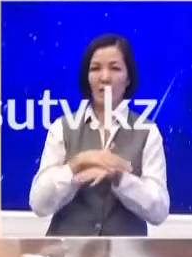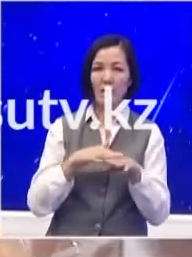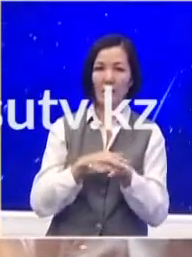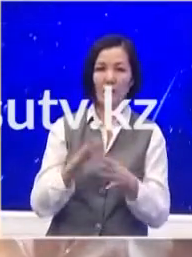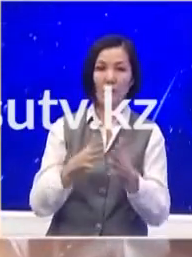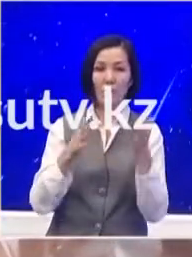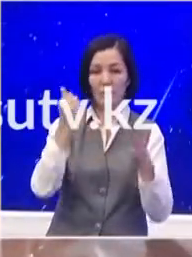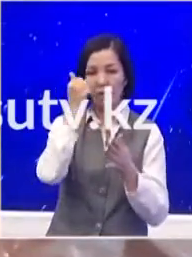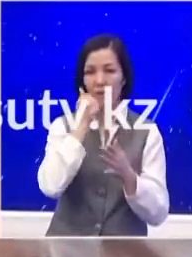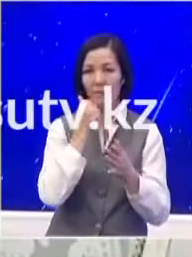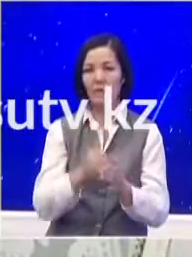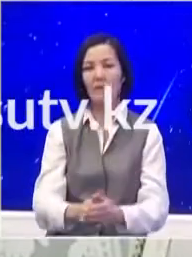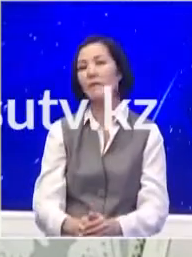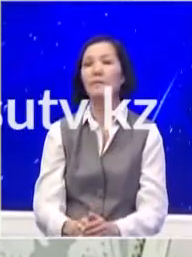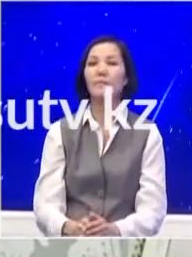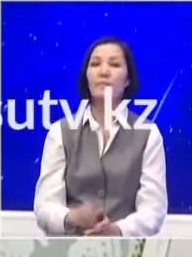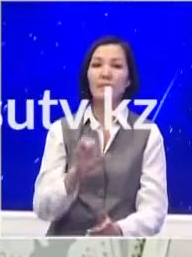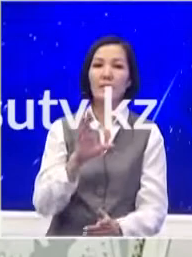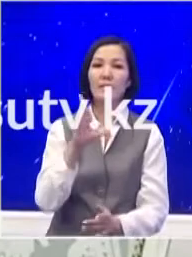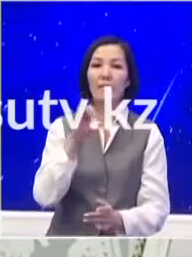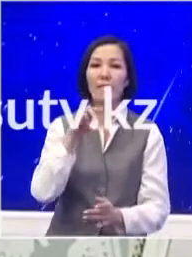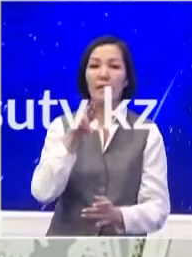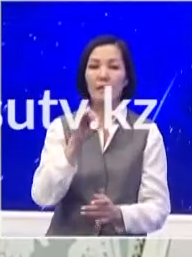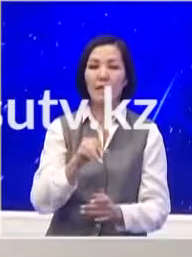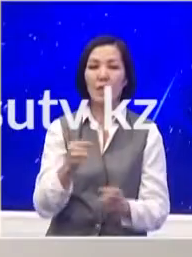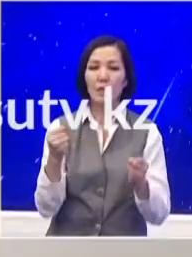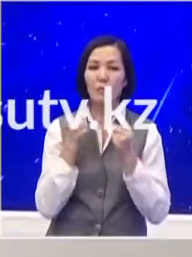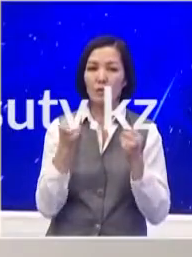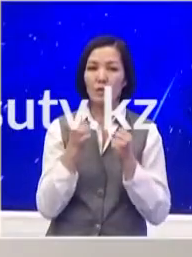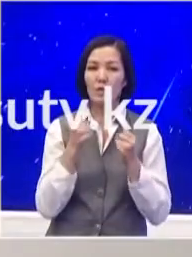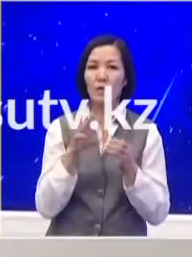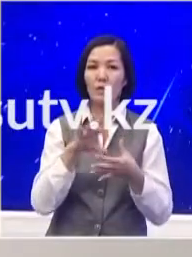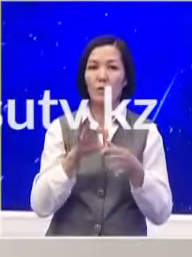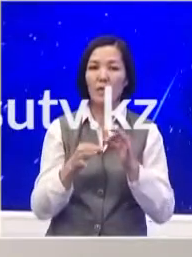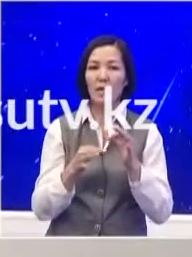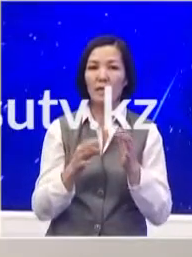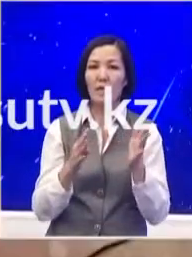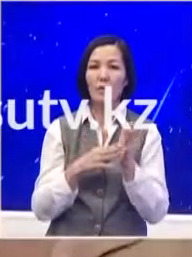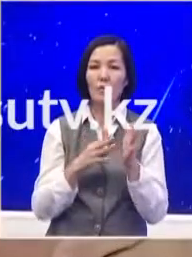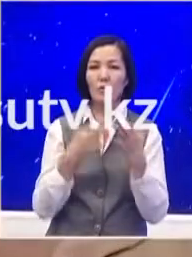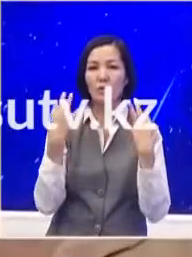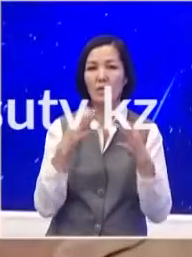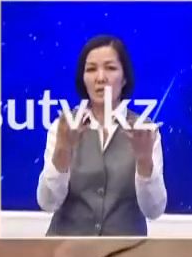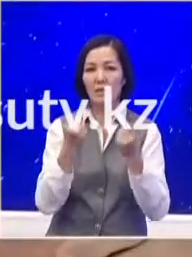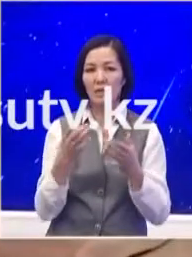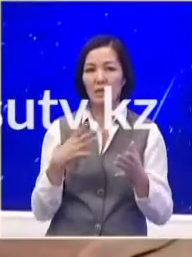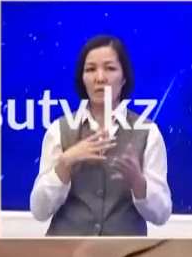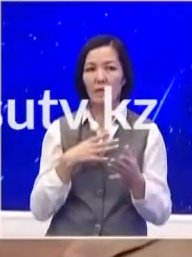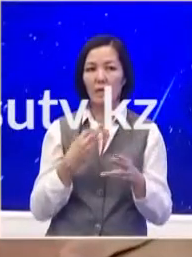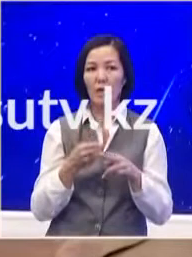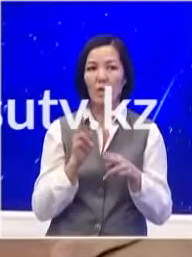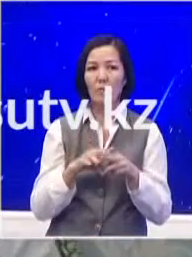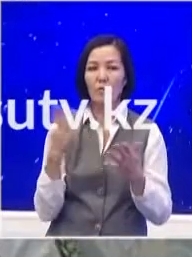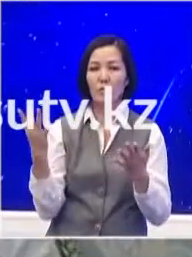жанкүйерлерімді қуантуға тырысам. Светлана Усова жетісулық спортшылар қатарында Токио Олимпиадасының 9-шы лицензиясын жеңіп алды. Оның бұл